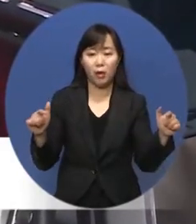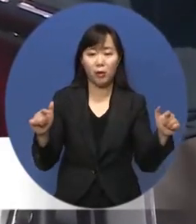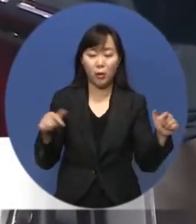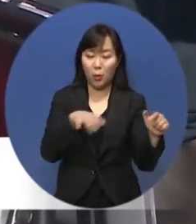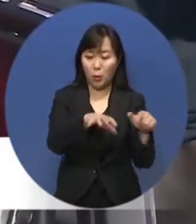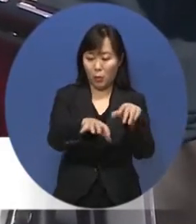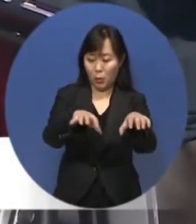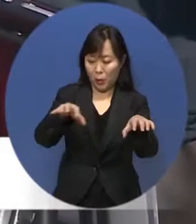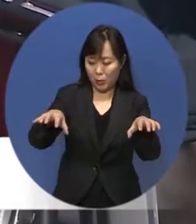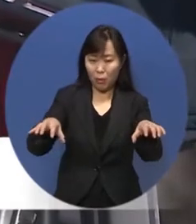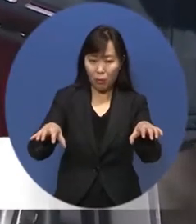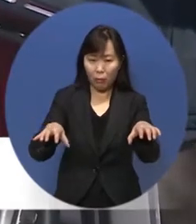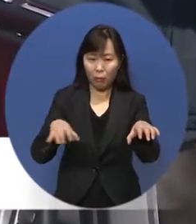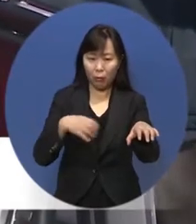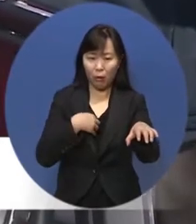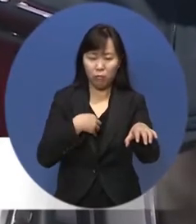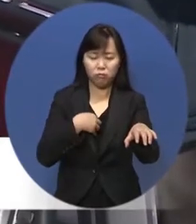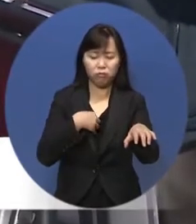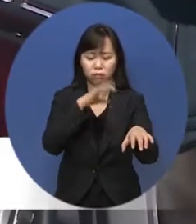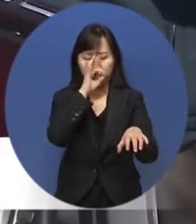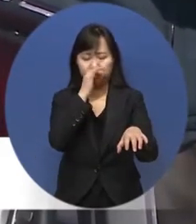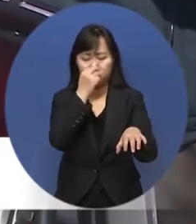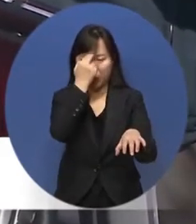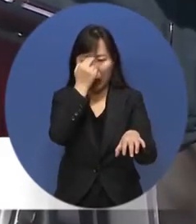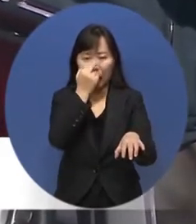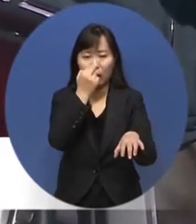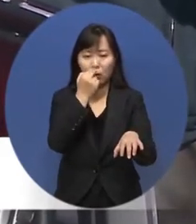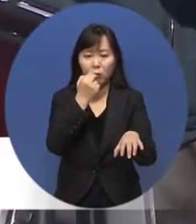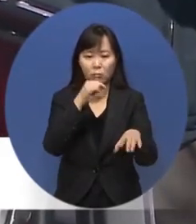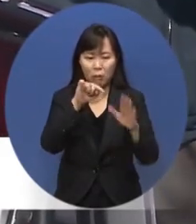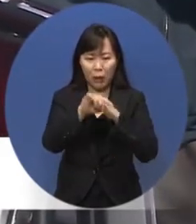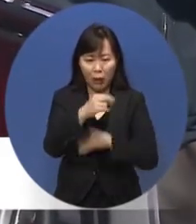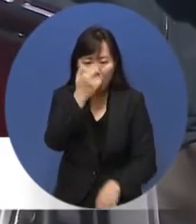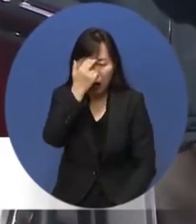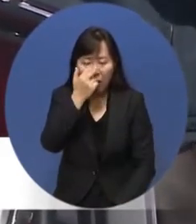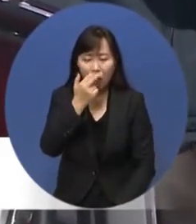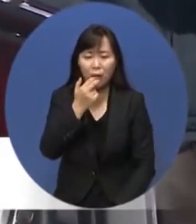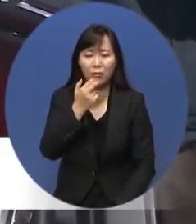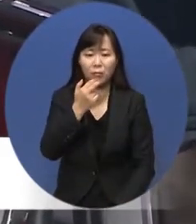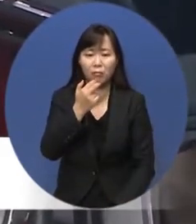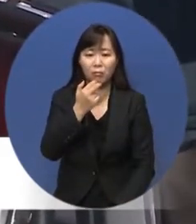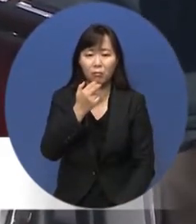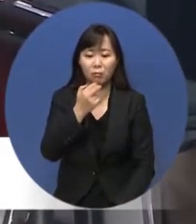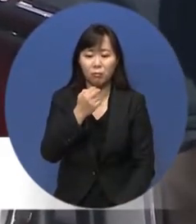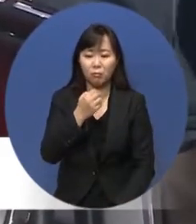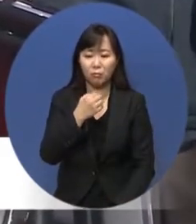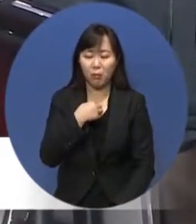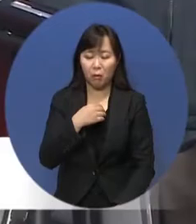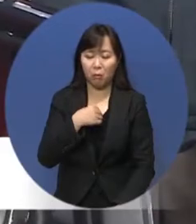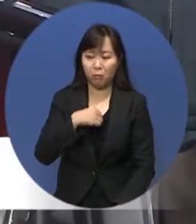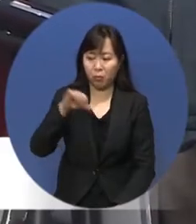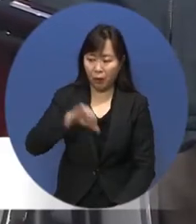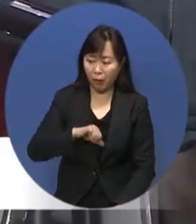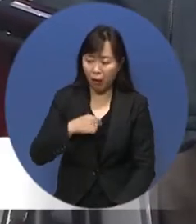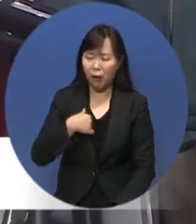곳에서 제재를 당하거나 들어오지 못하거나 아예 불합격을